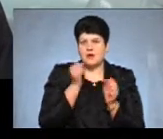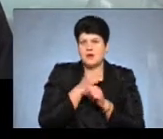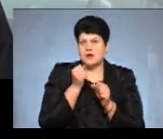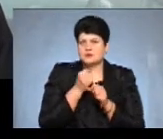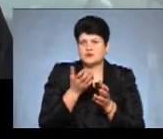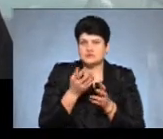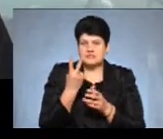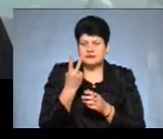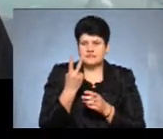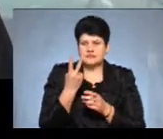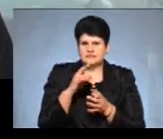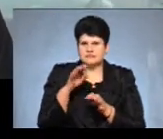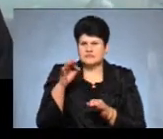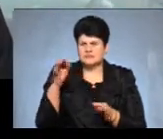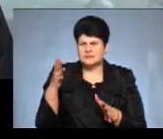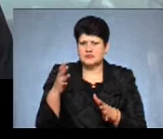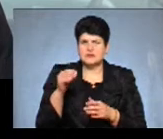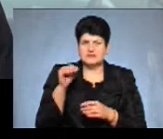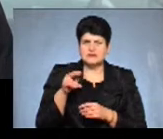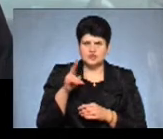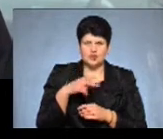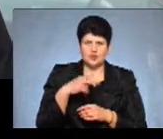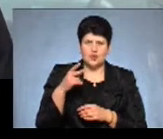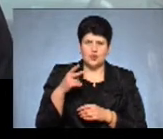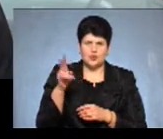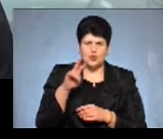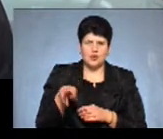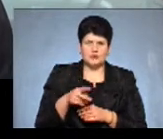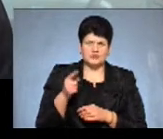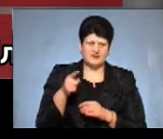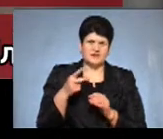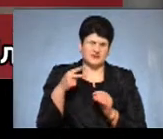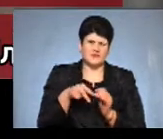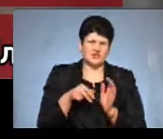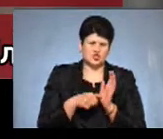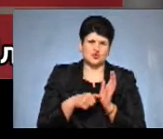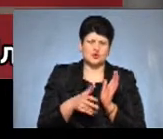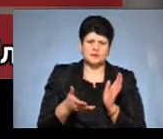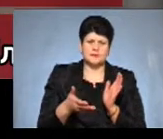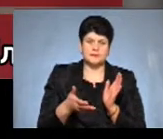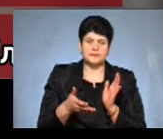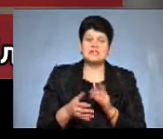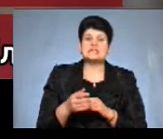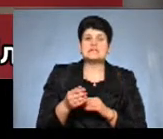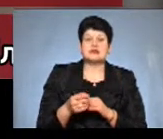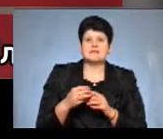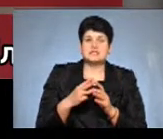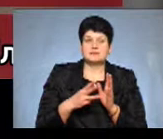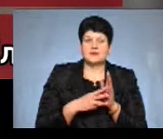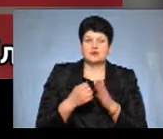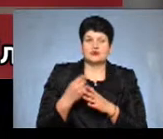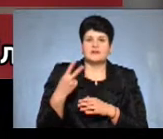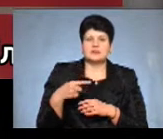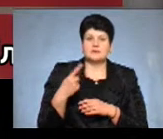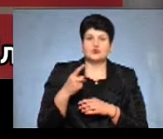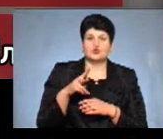виходить? 2,7 тисячі доларів, майже 2,700-2,600 порахувати. З 18 по 21 лютого на